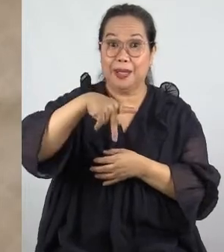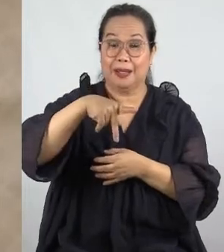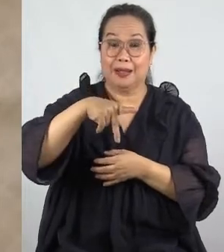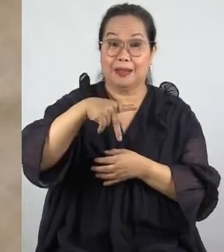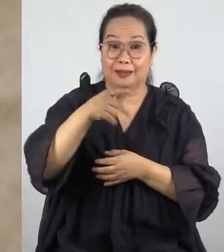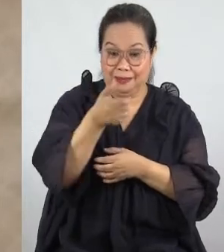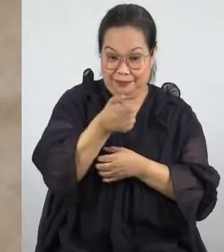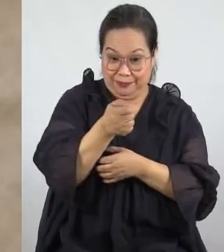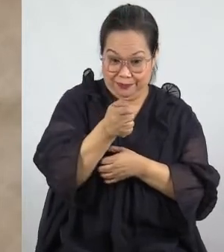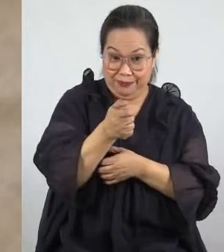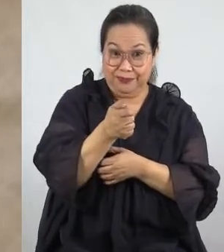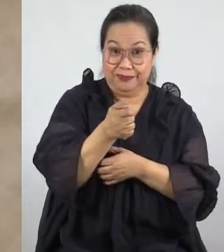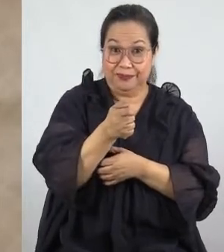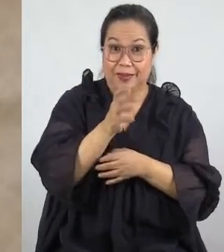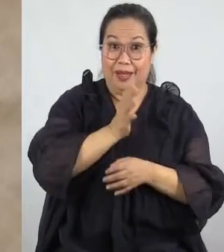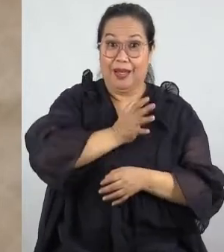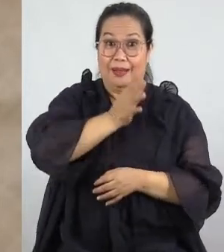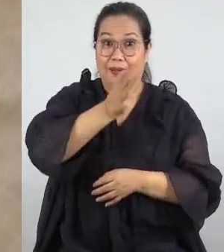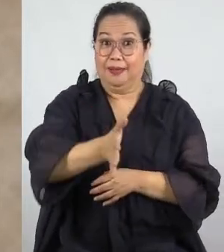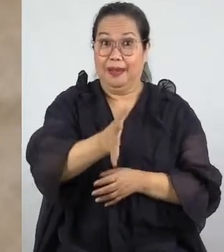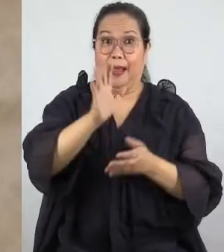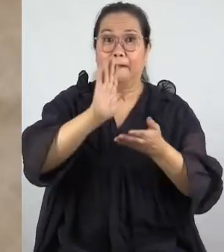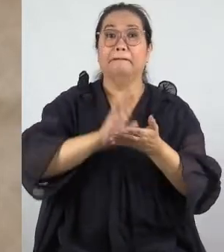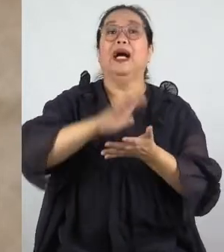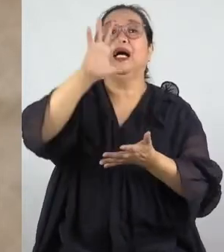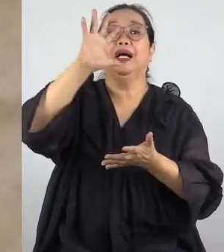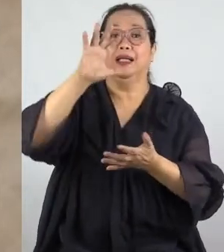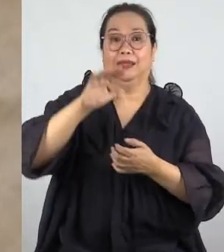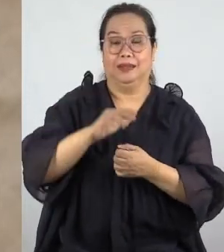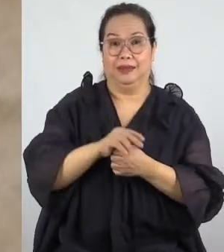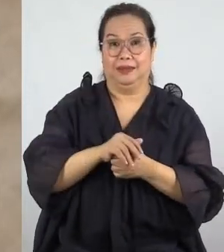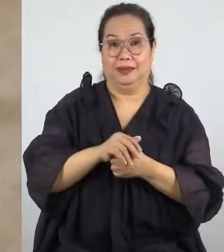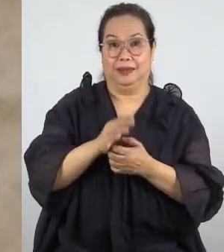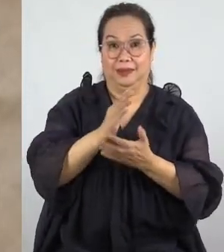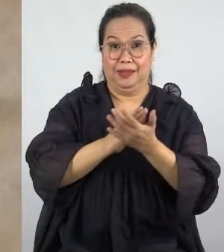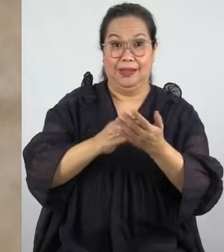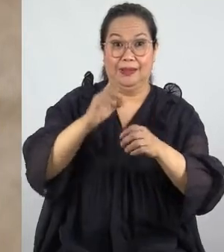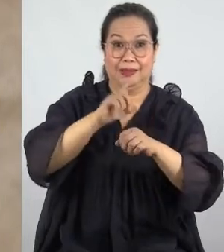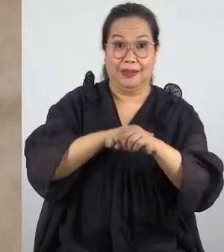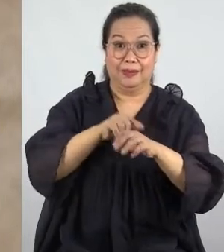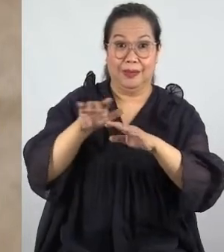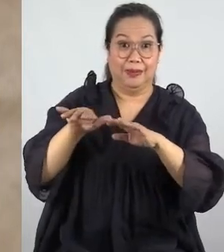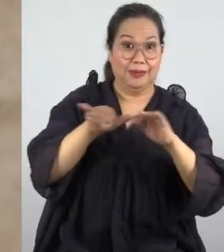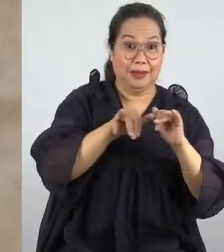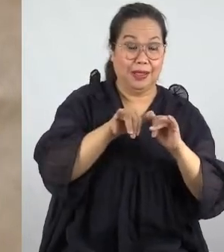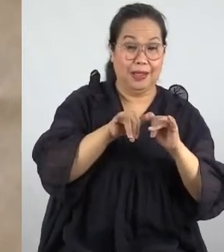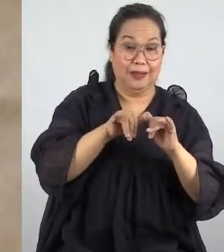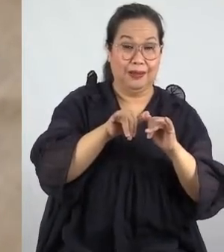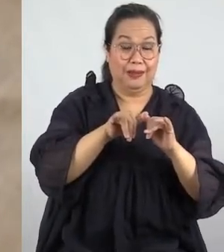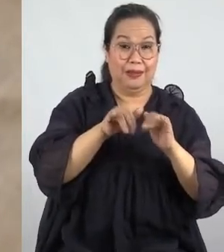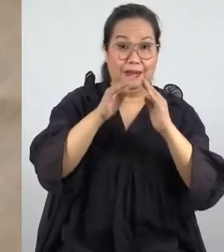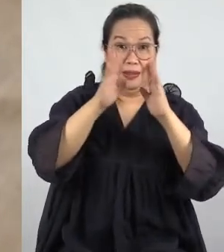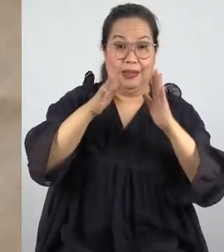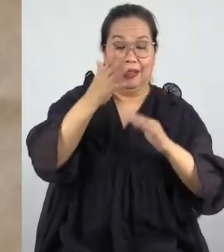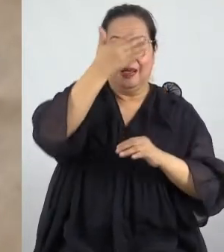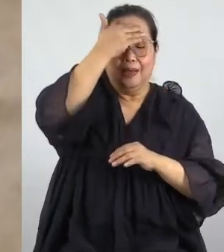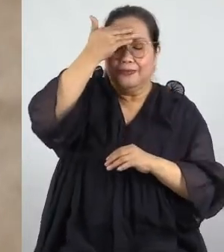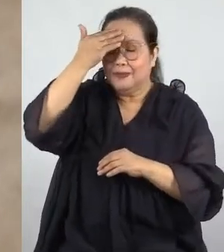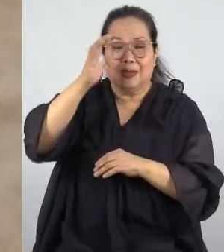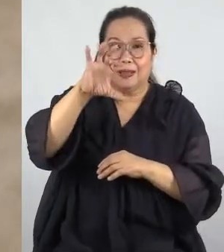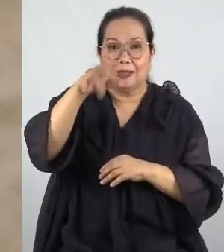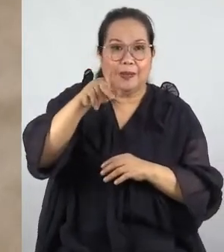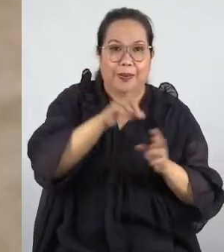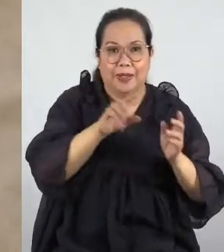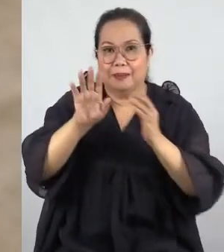no? Na mamahalin. Kung minsan, nakaalis na kayo ng bahay, teka muna, nakalimutan ko ang cellphone ko.